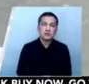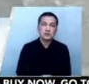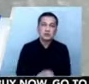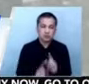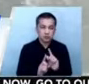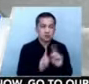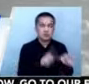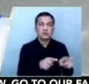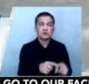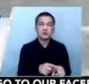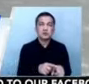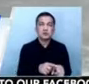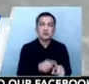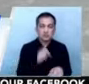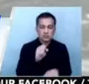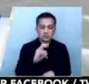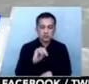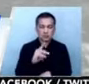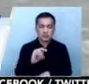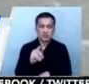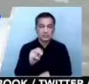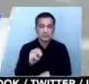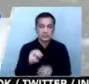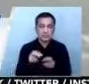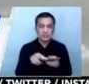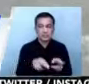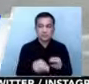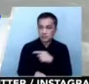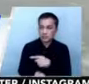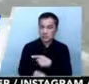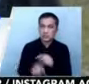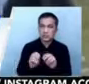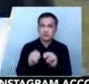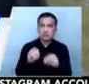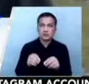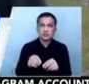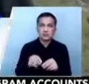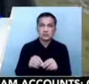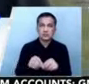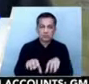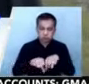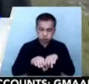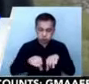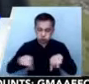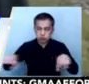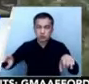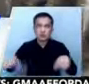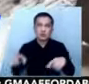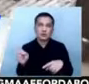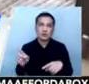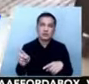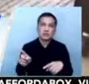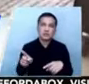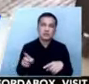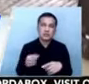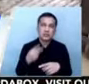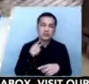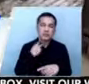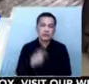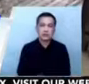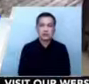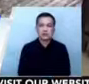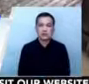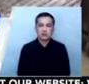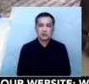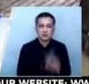sinocalan river kasi po itong inilagay na imburnal na kwan na medyo nakakabara dalawang araw na